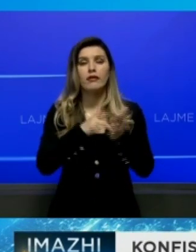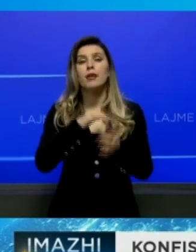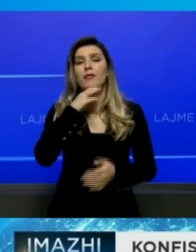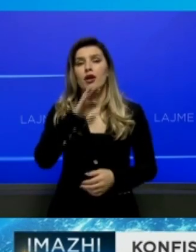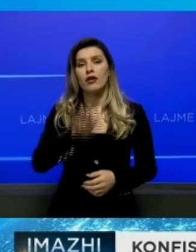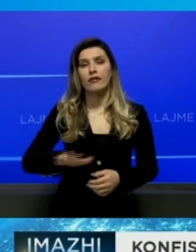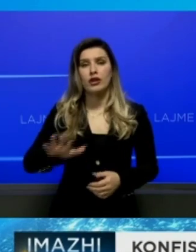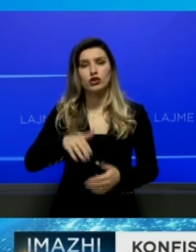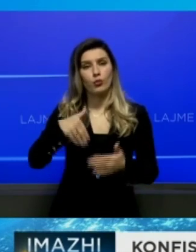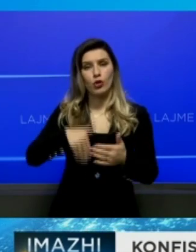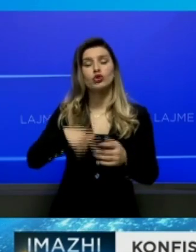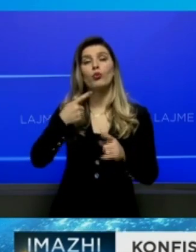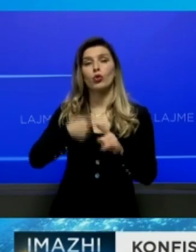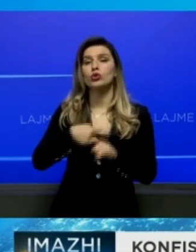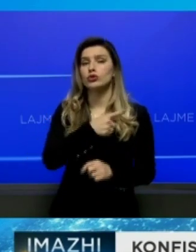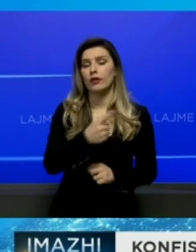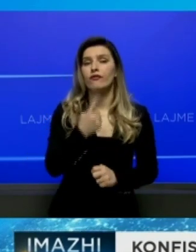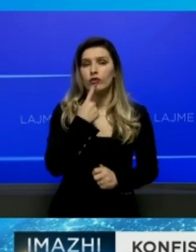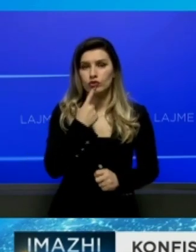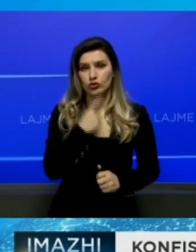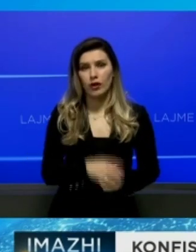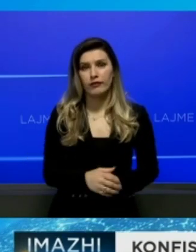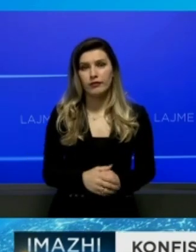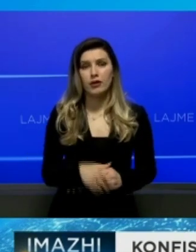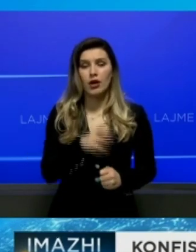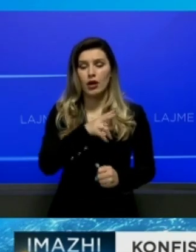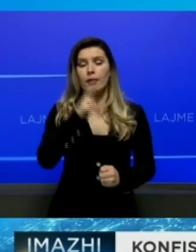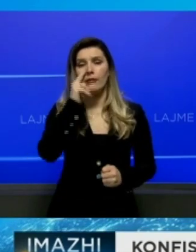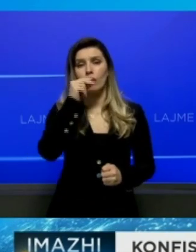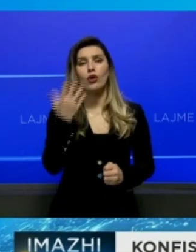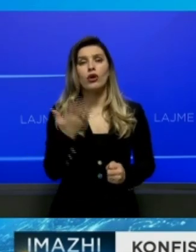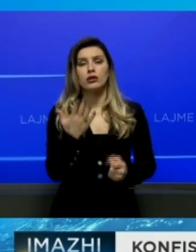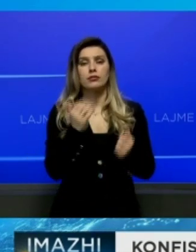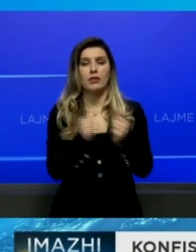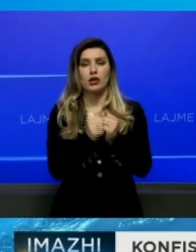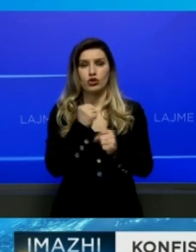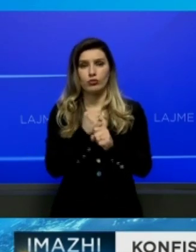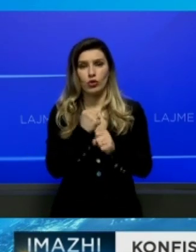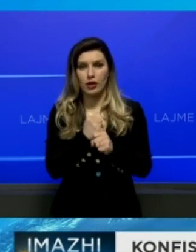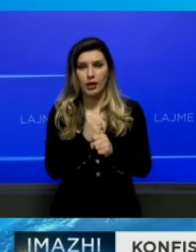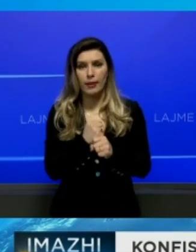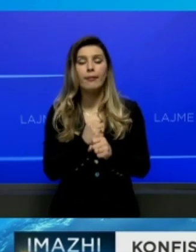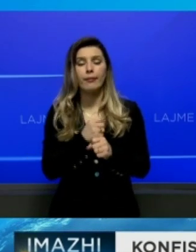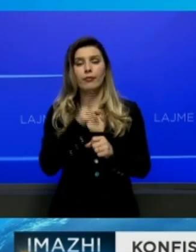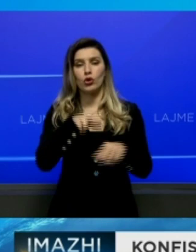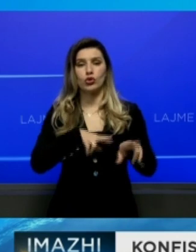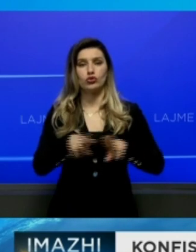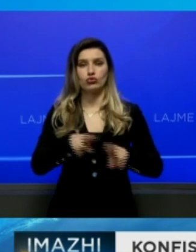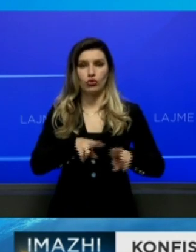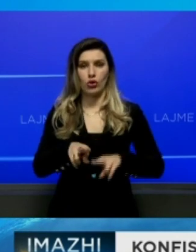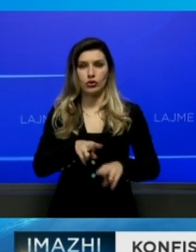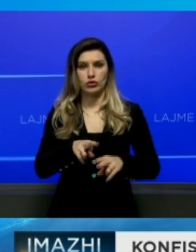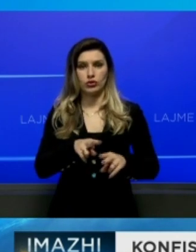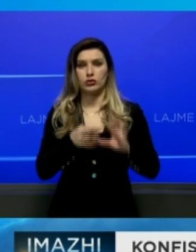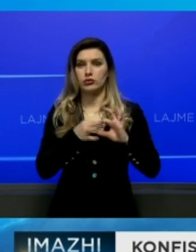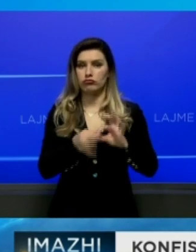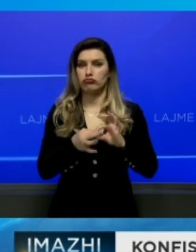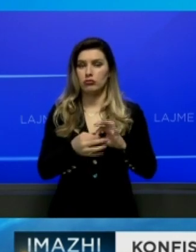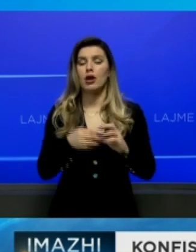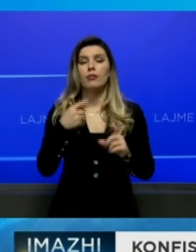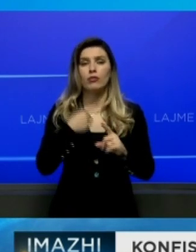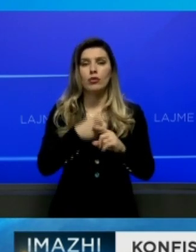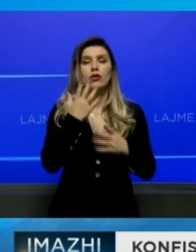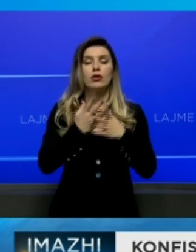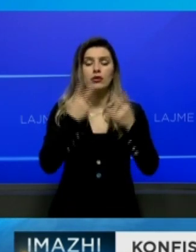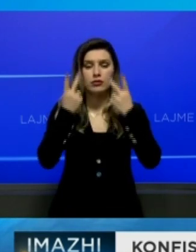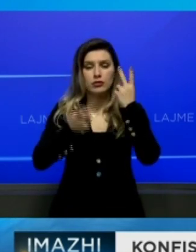Mitrovicës së Jugut dhe në Fush Kosovë. Operacioni policor është realizuar në bashkëpunim dhe koordinim me prokuroritë kompetente, ku pas hetimeve të